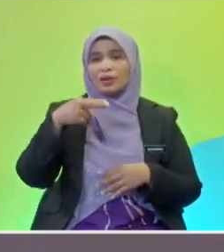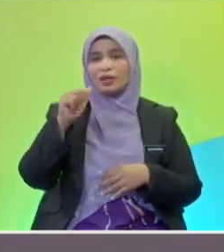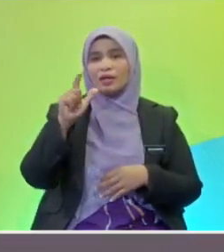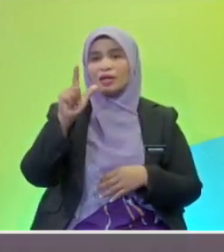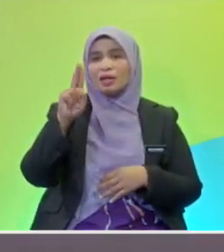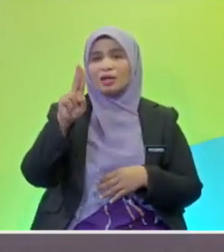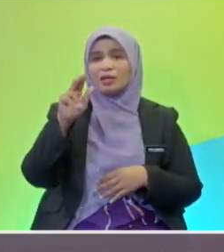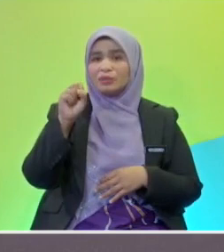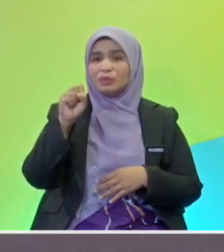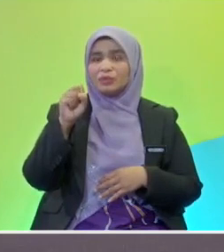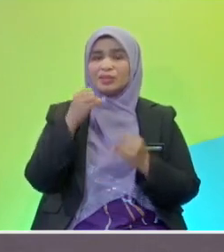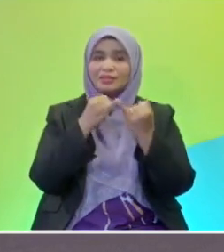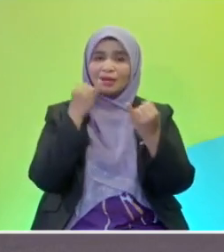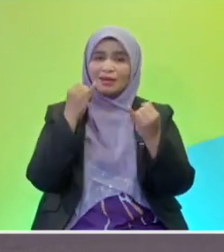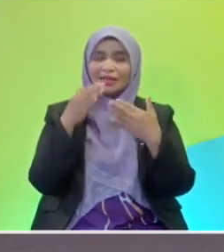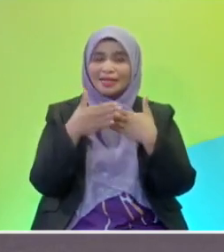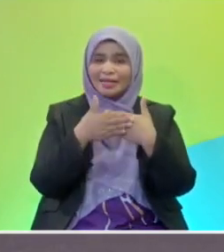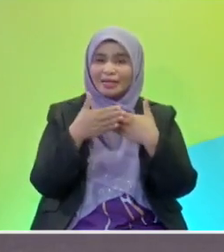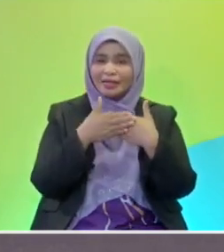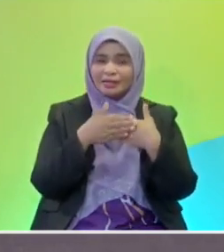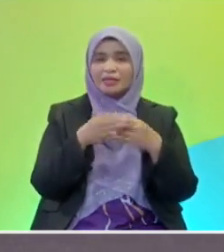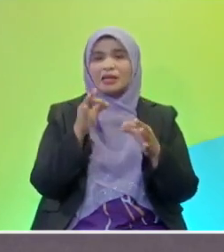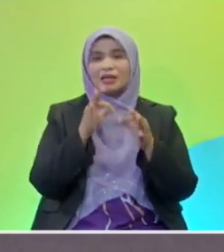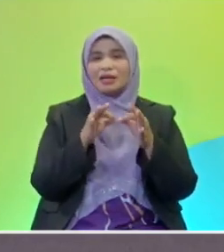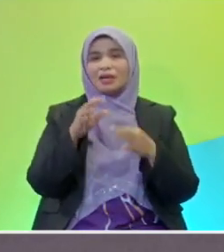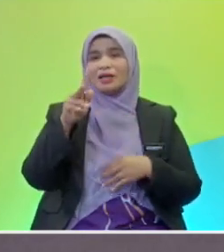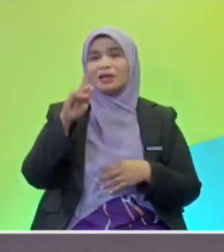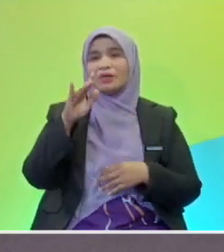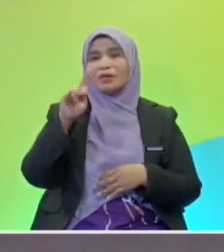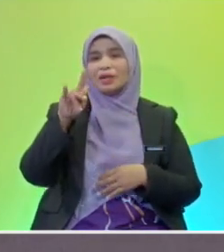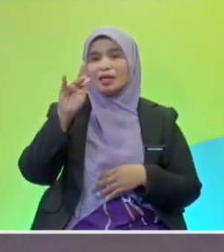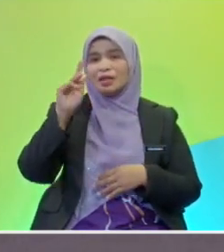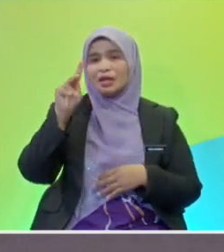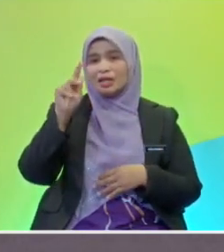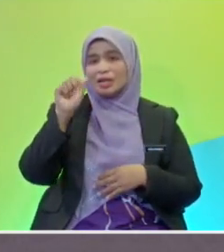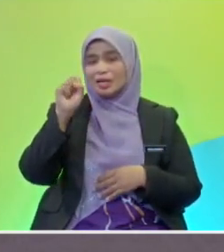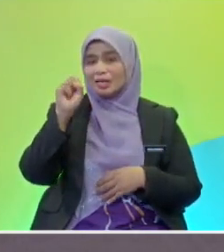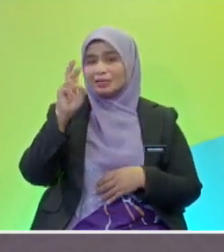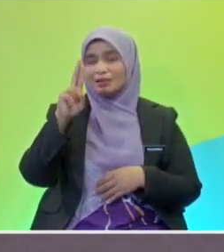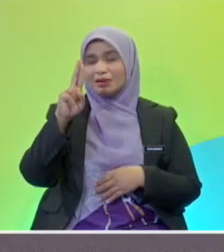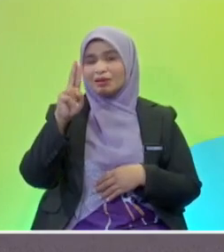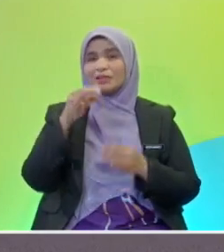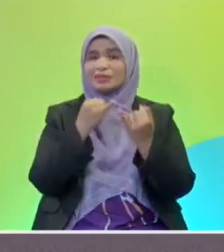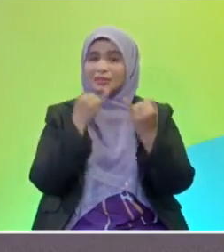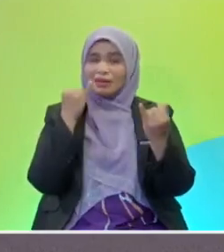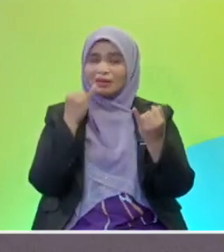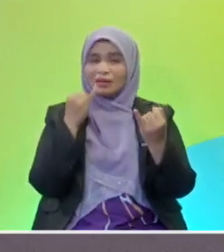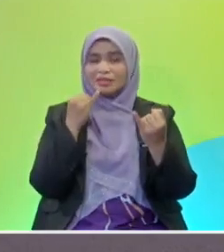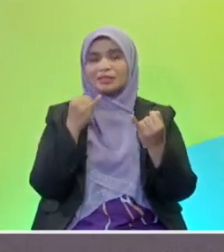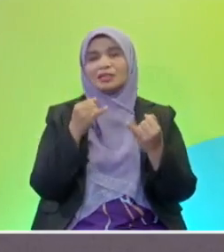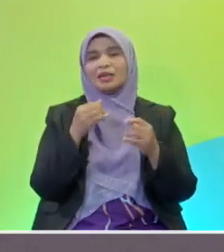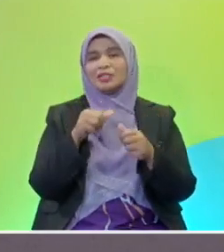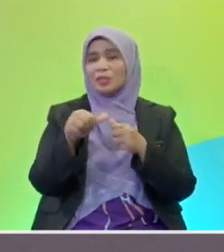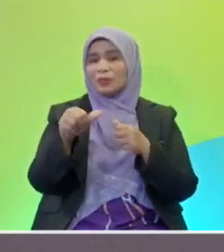kasar jaraknya jauh okey ni perbezaan tapi dua-dua namanya jelujur Oke Okey dan fungsinya pun berbeza yang ini lebih tahan lama dan yang ini